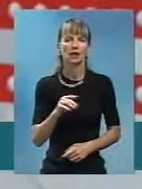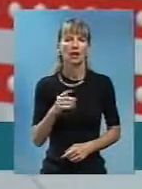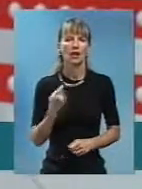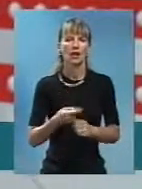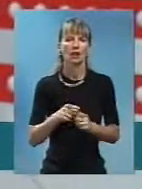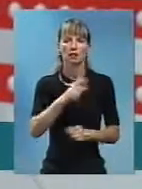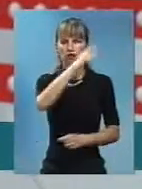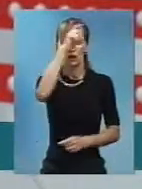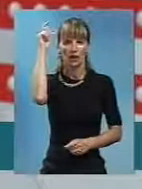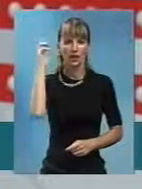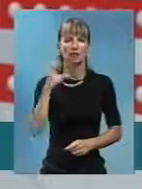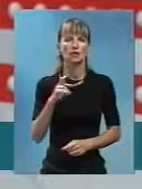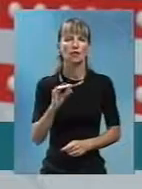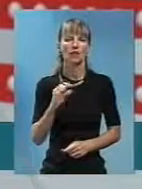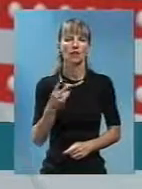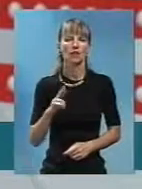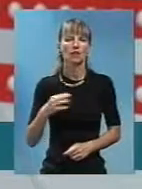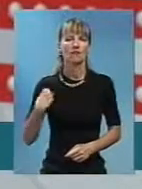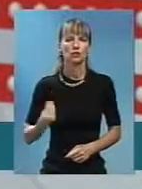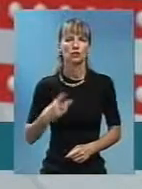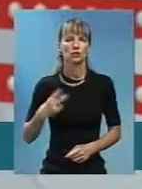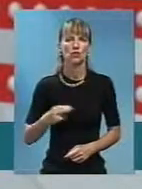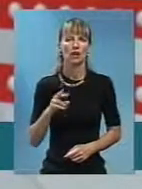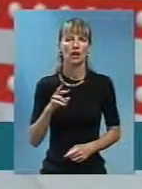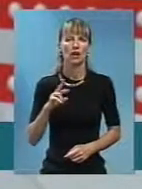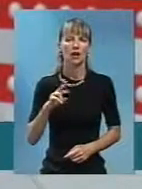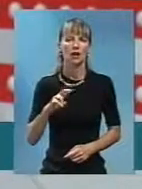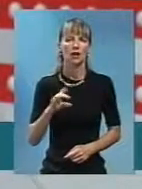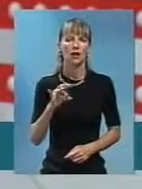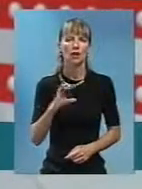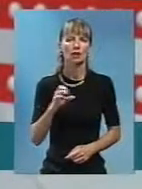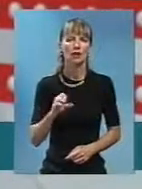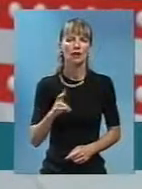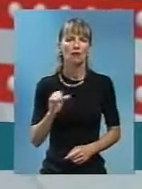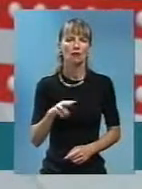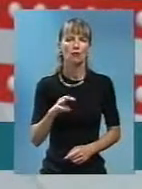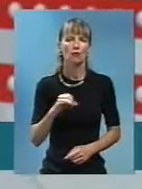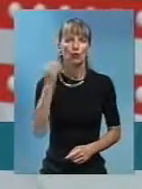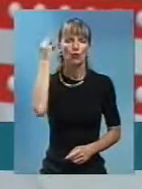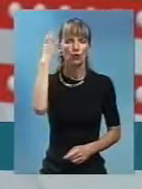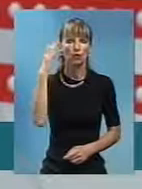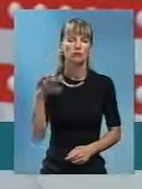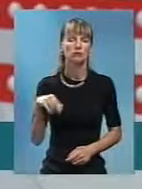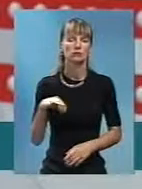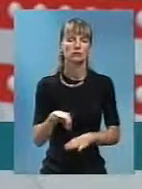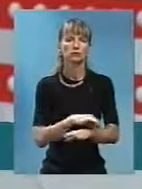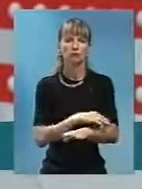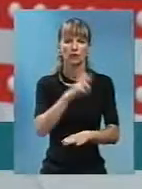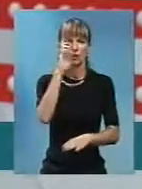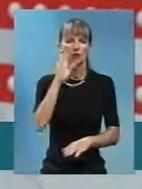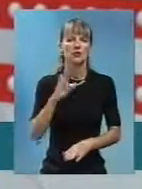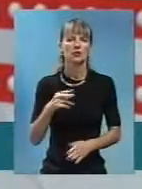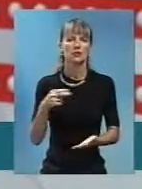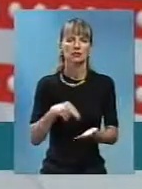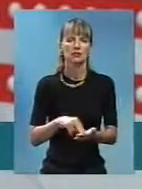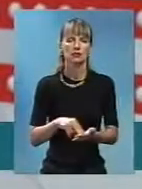Франція. Дочка Ярослава Мудрого, коли поїхала королевою, а спочатку дружиною короля, а потім королевою